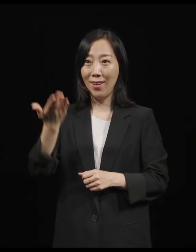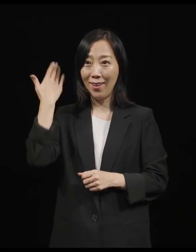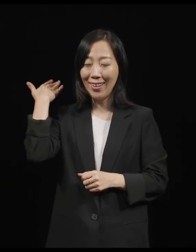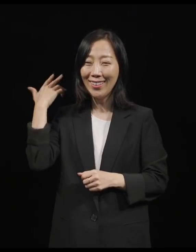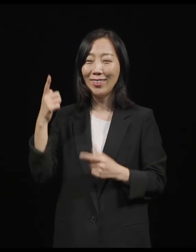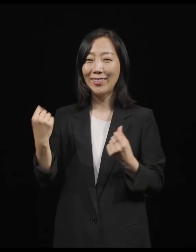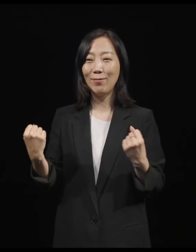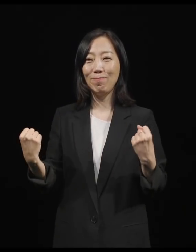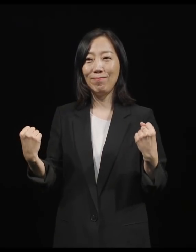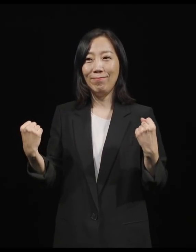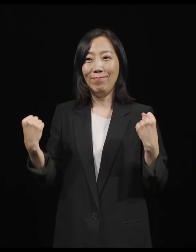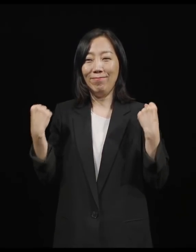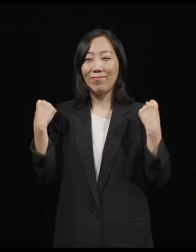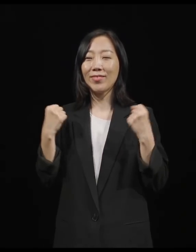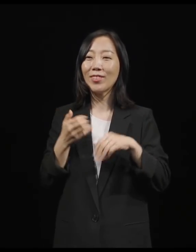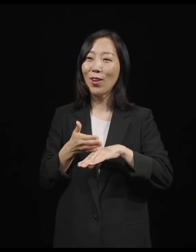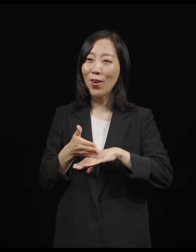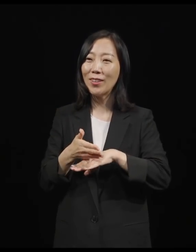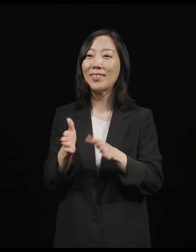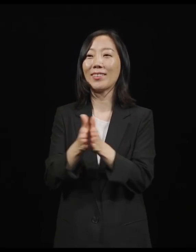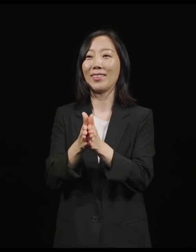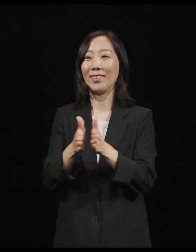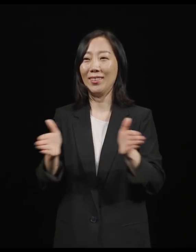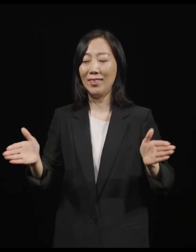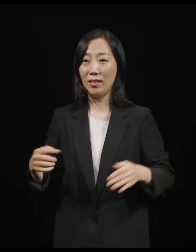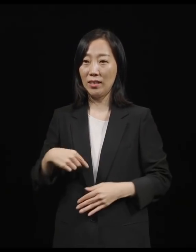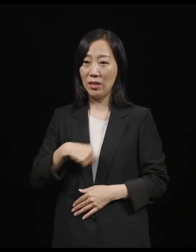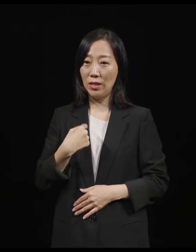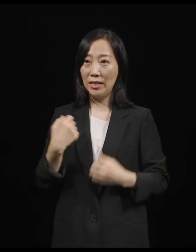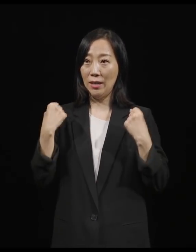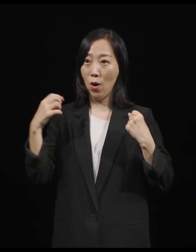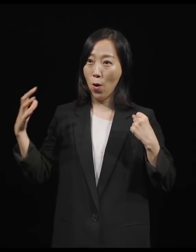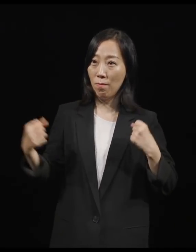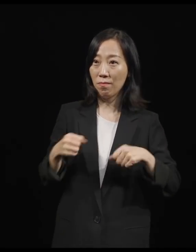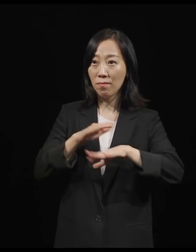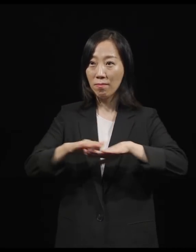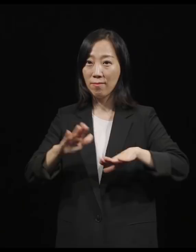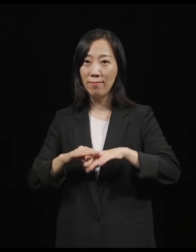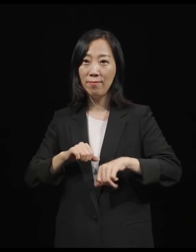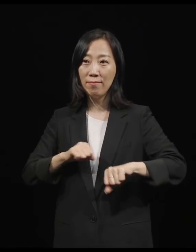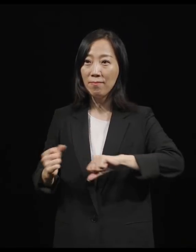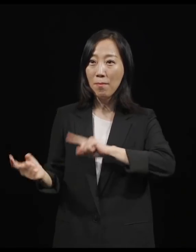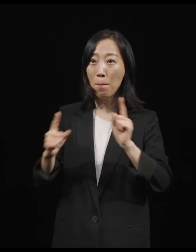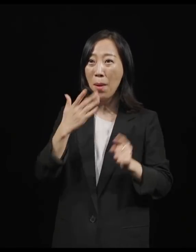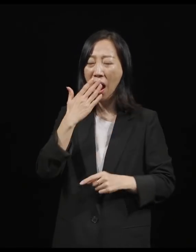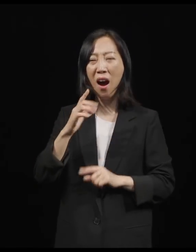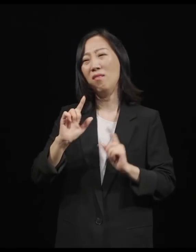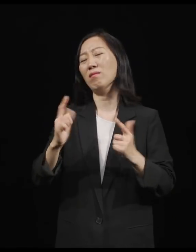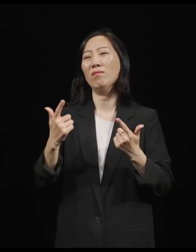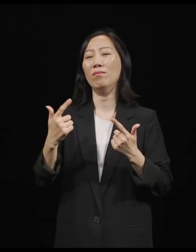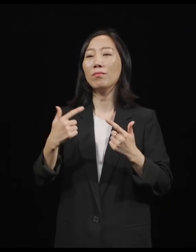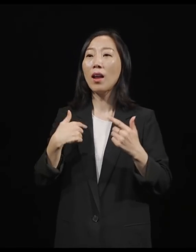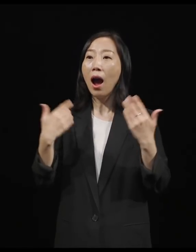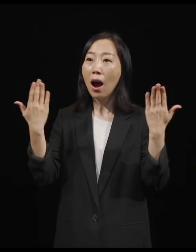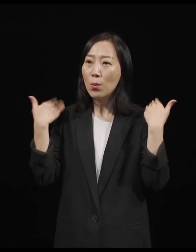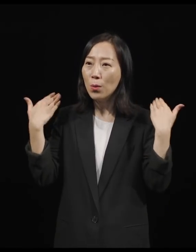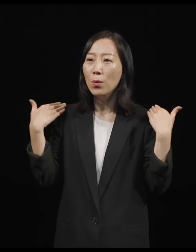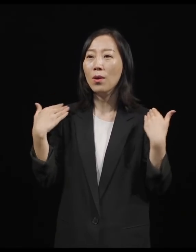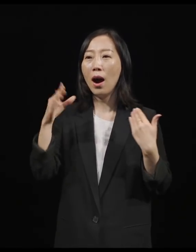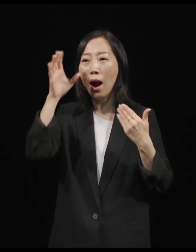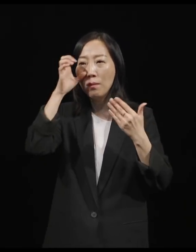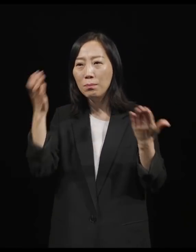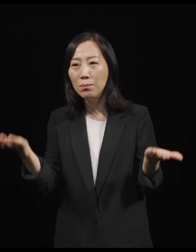있었습니다. 물론 저 혼자만의 힘으로 회복된 건 아니었어요. 전 대학 시절